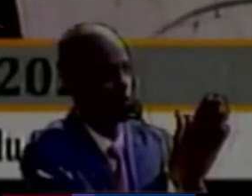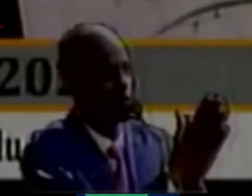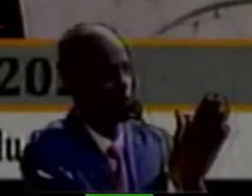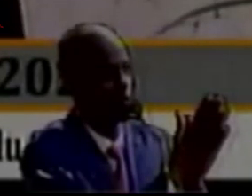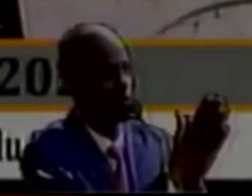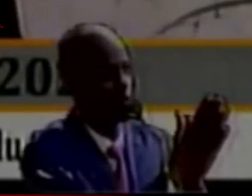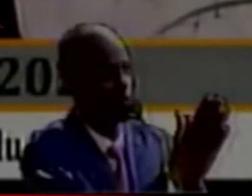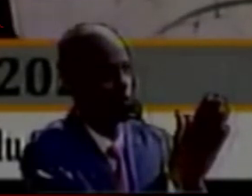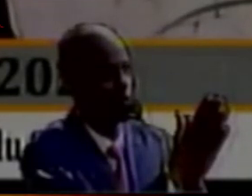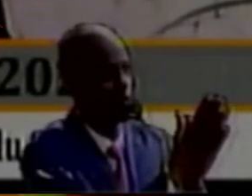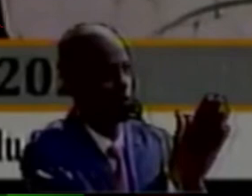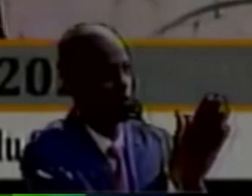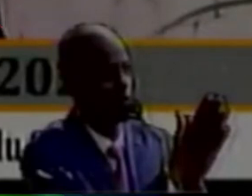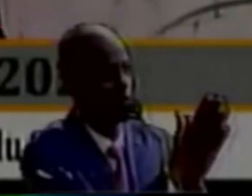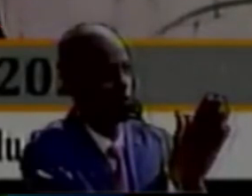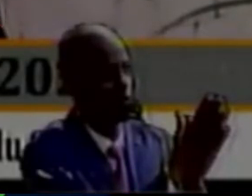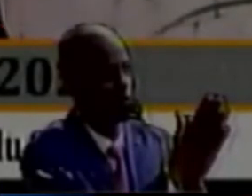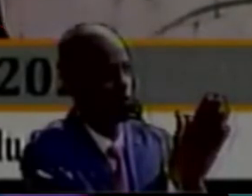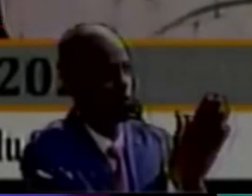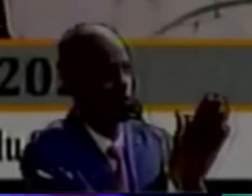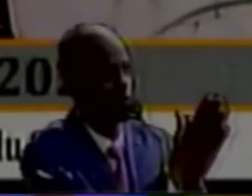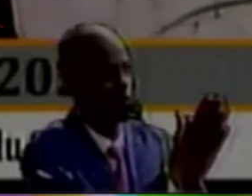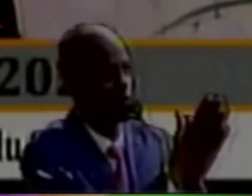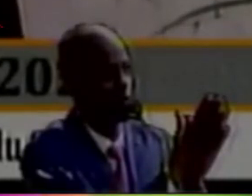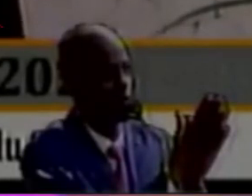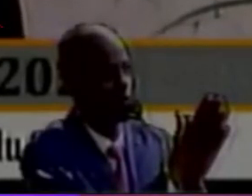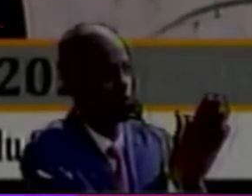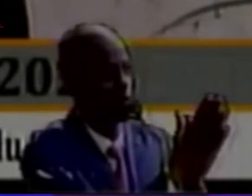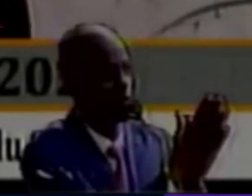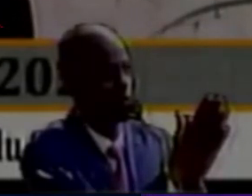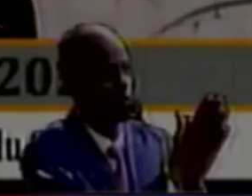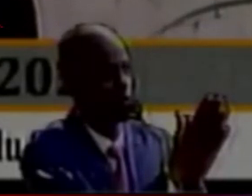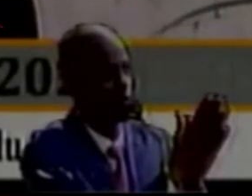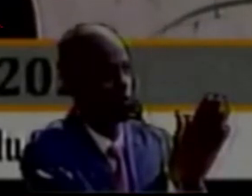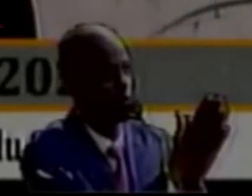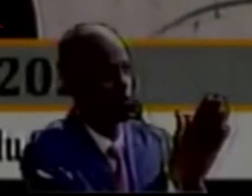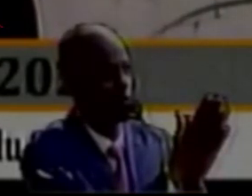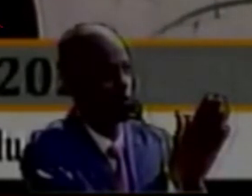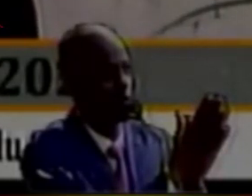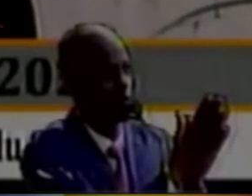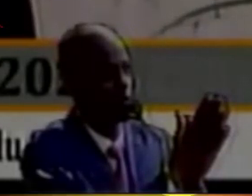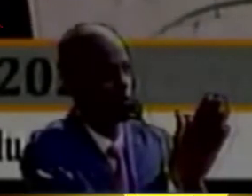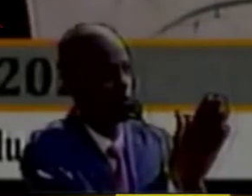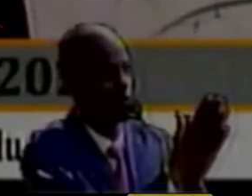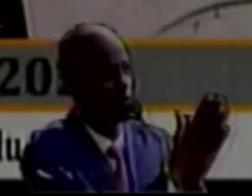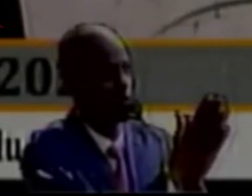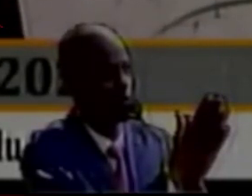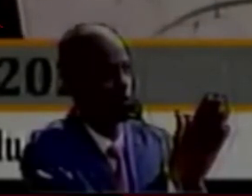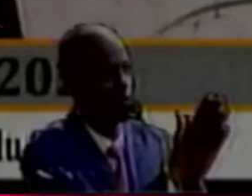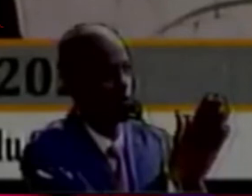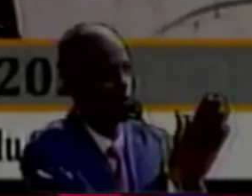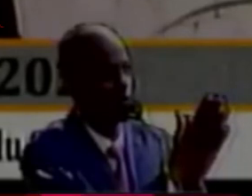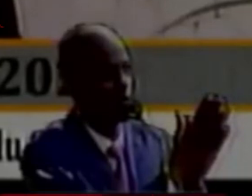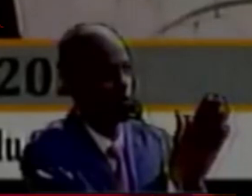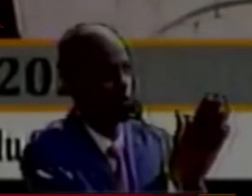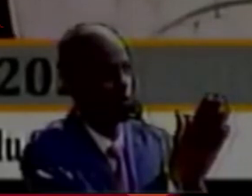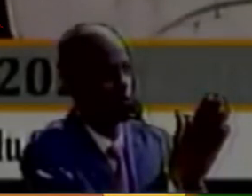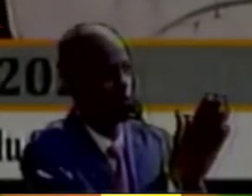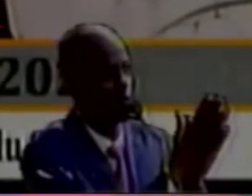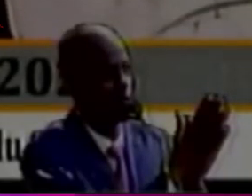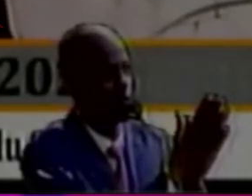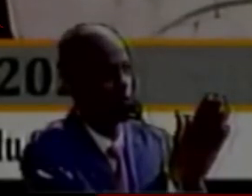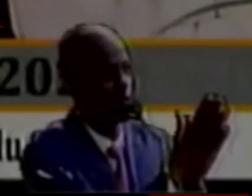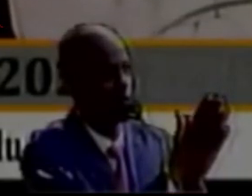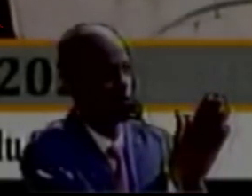ce soit jeunes, religieux, religieuses, psychologues, pour cet événement. Mais Anessa, dans le